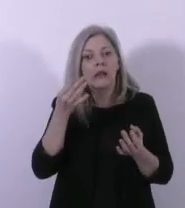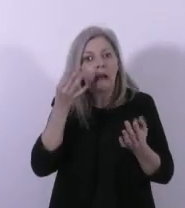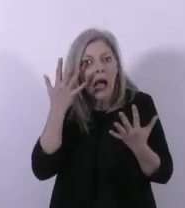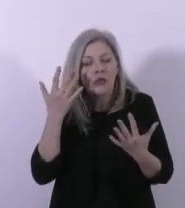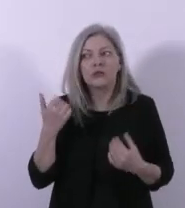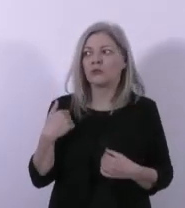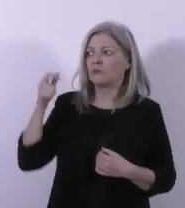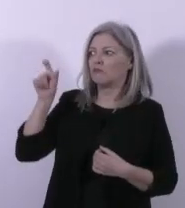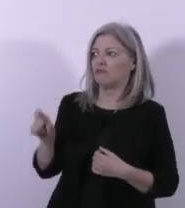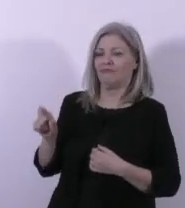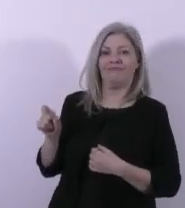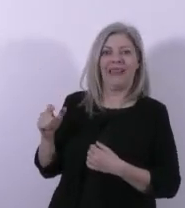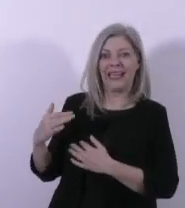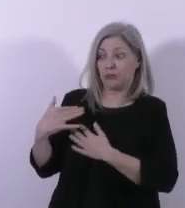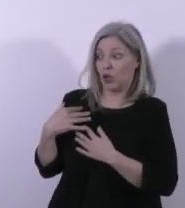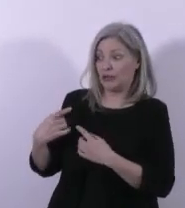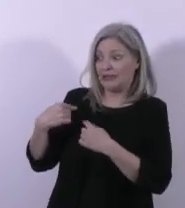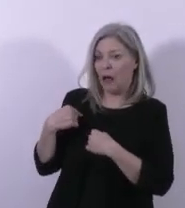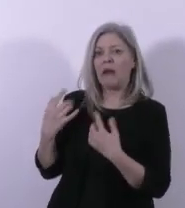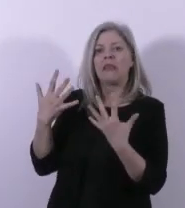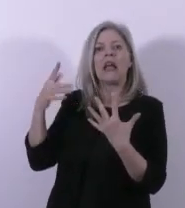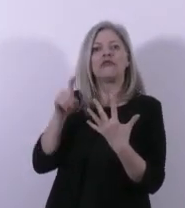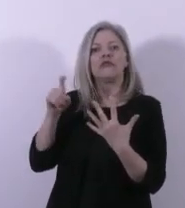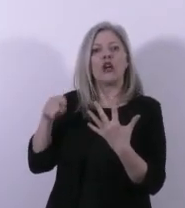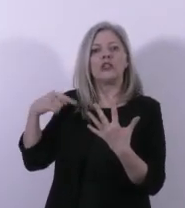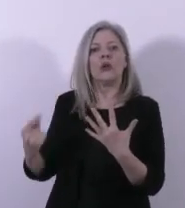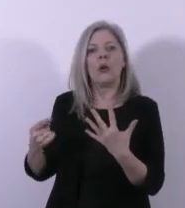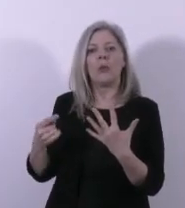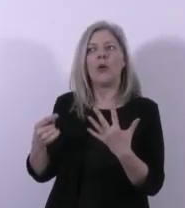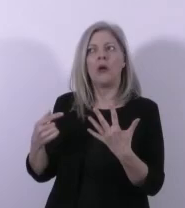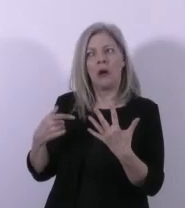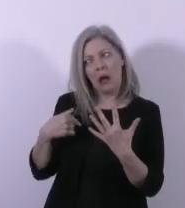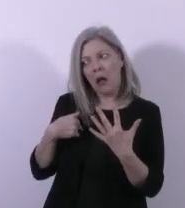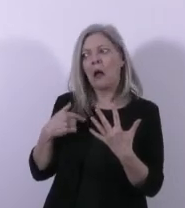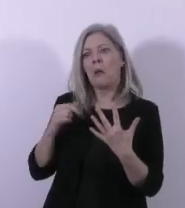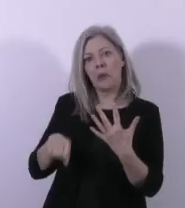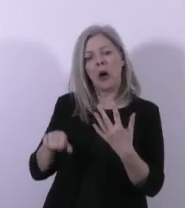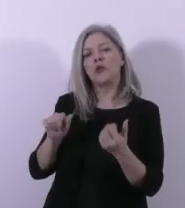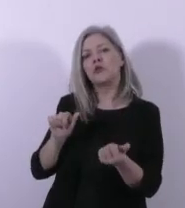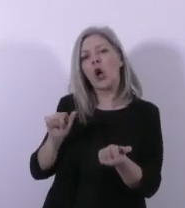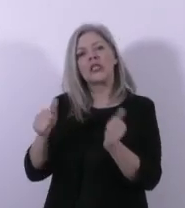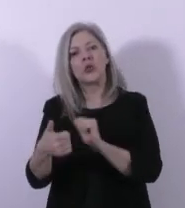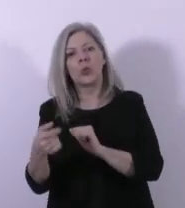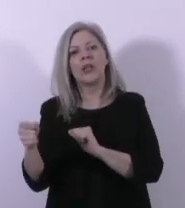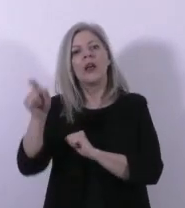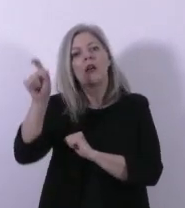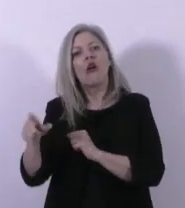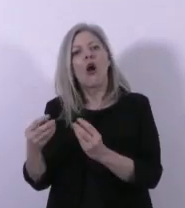responsabile, dopo il decimo giorno, ha visto che potevo sostituire un collega nel turno di